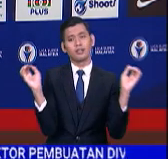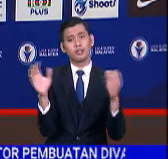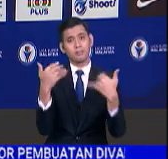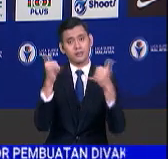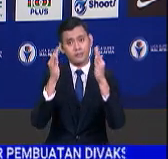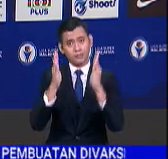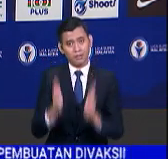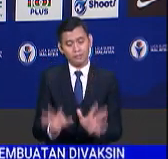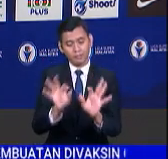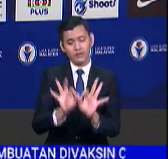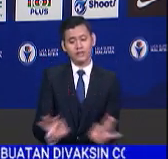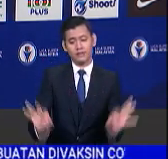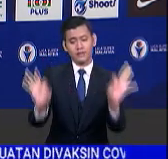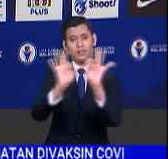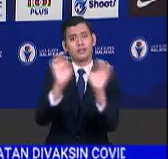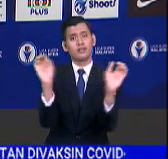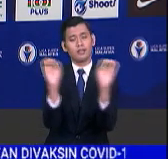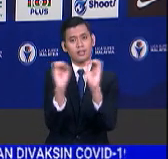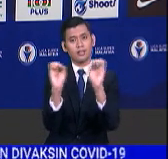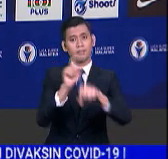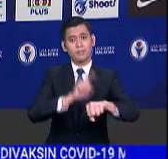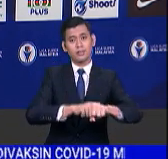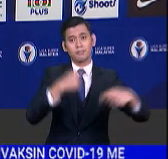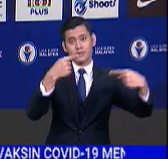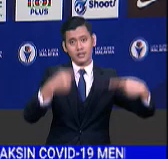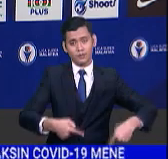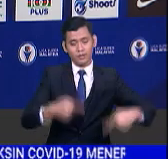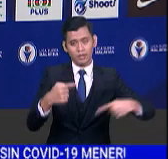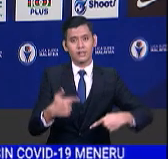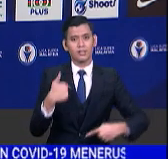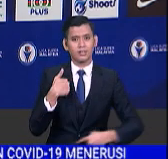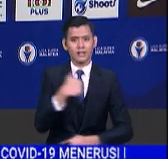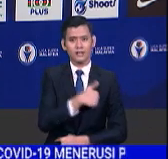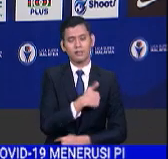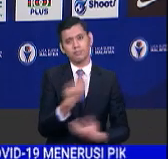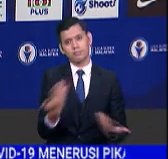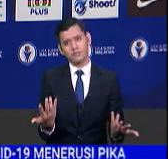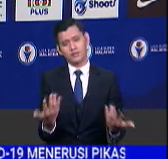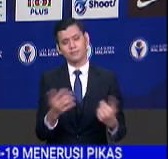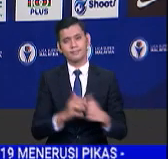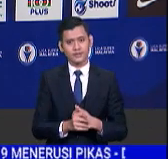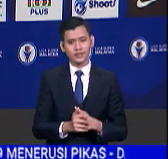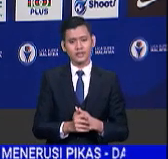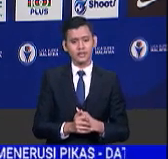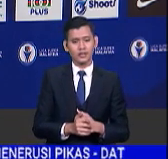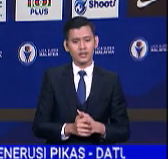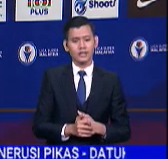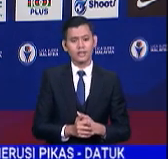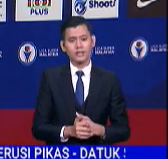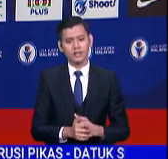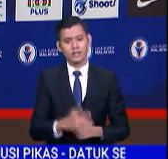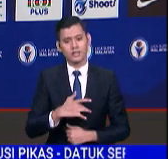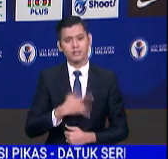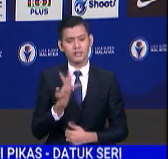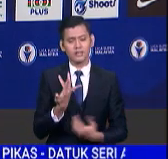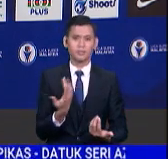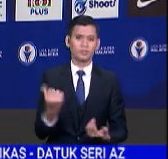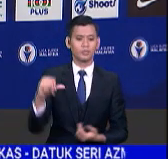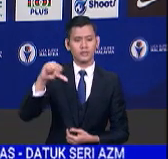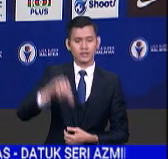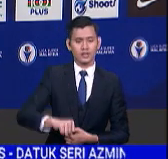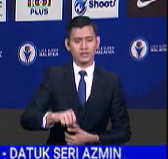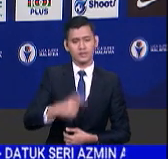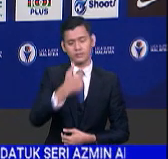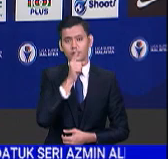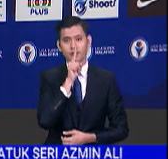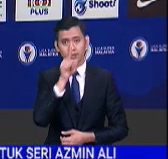we are, you know, not going to give an excuse the loss because we miss them. Yeah, it's all about teamwork and it's a